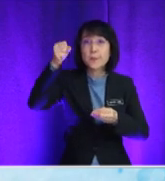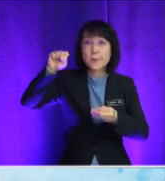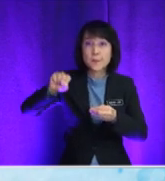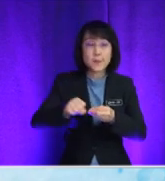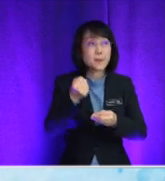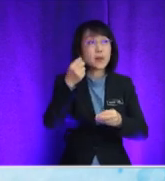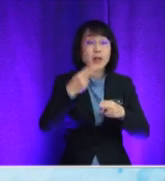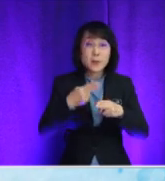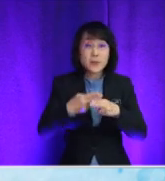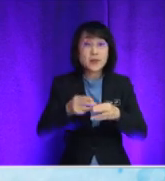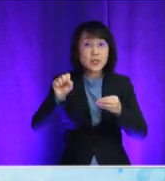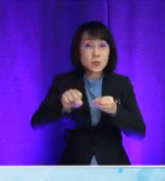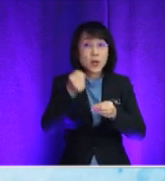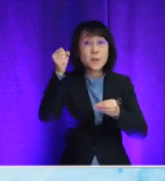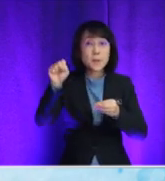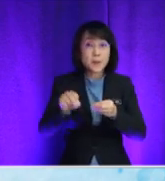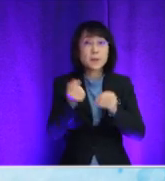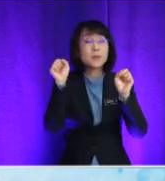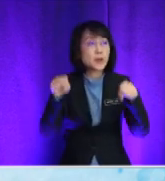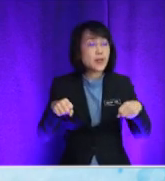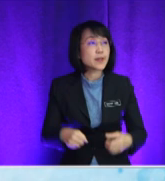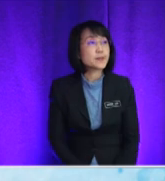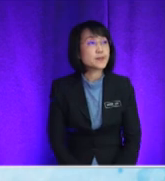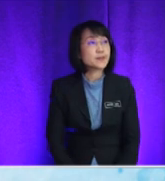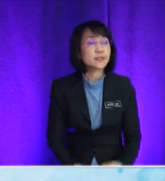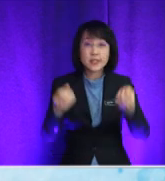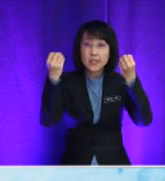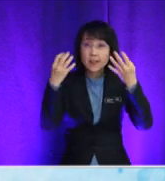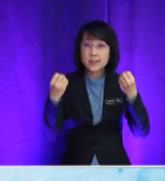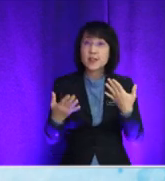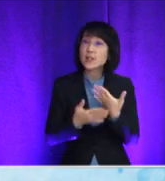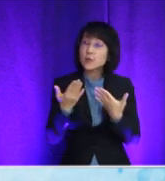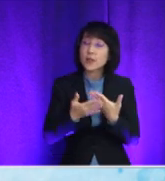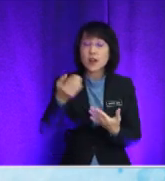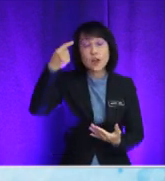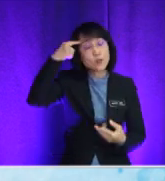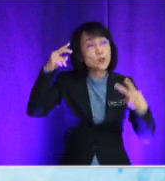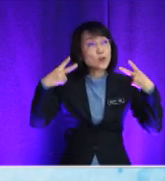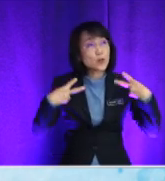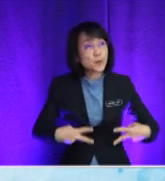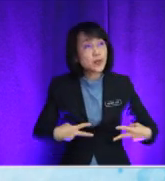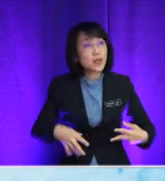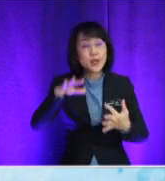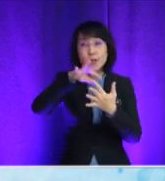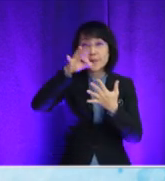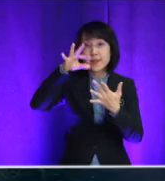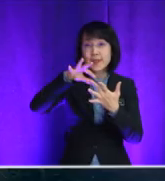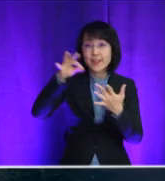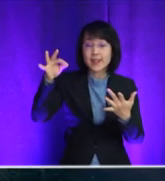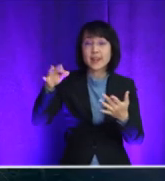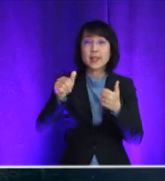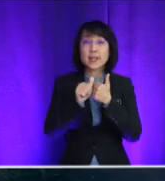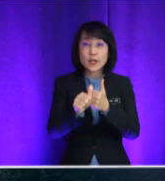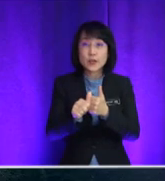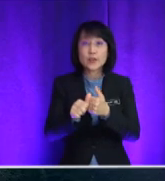oke no problem ini hiasannya mudahlah untuk rompi tapi kita pilih ikut style pakaian